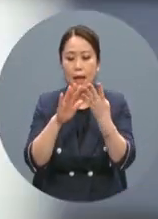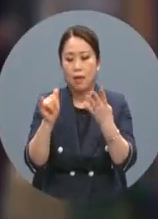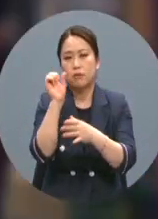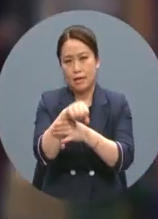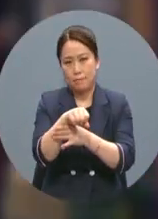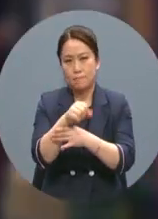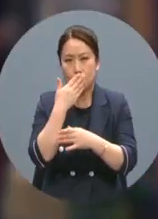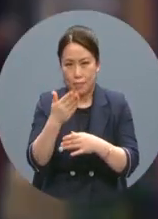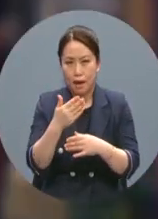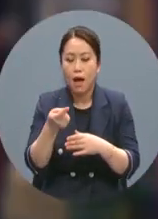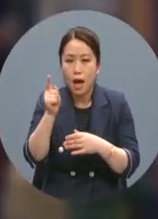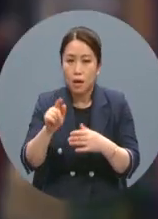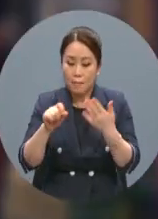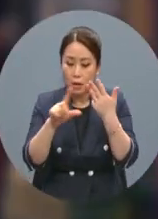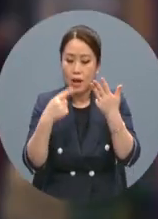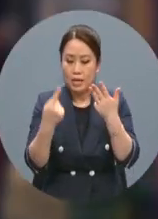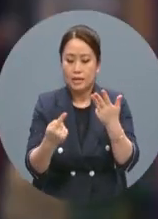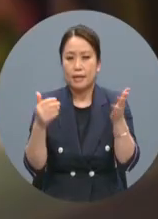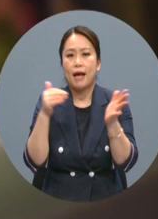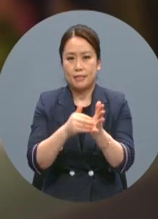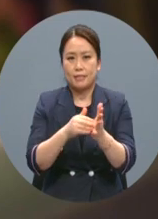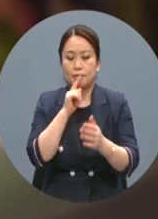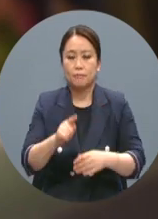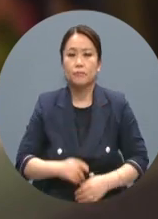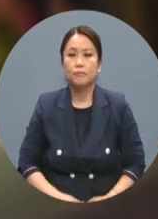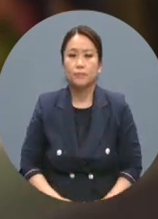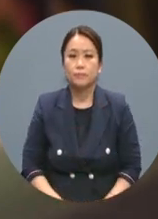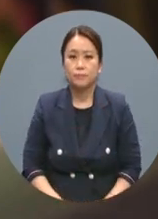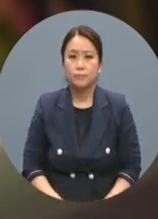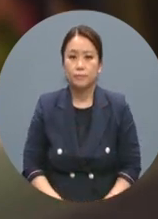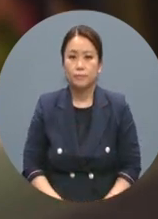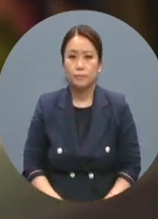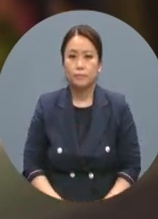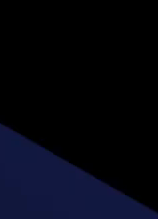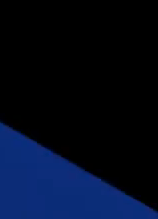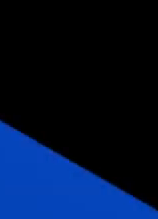이상 사적 모임이 다음 달 1일까지 제한됩니다. MBC 뉴스 조민희입니다.